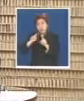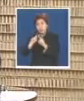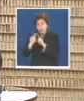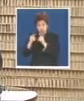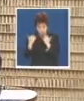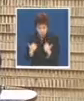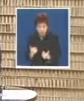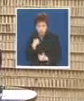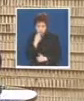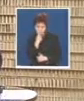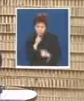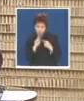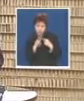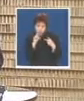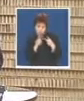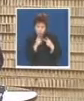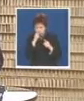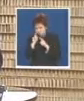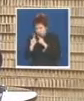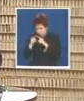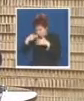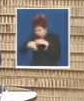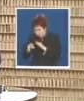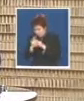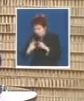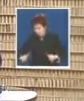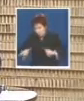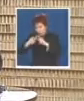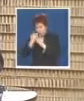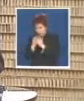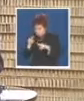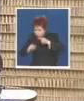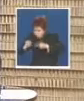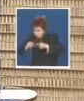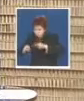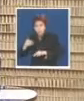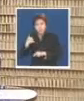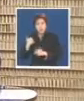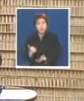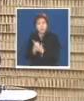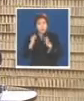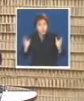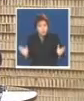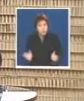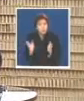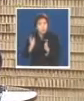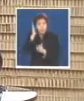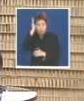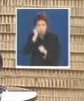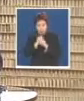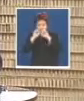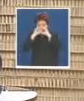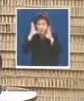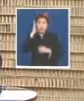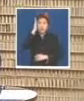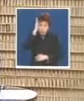วนะครับแต่จะมีตัวอื่นๆครับซึ่งขณะนี้กระทรวงการคลังและหน่วยงานอื่นๆกำลังดูอยู่นะครับเพื่อที่จะผลักดันตัวนี้ให้เกิดขึ้นเป็นรูปธรรมได้